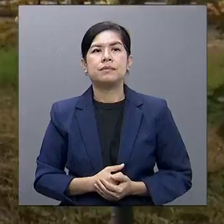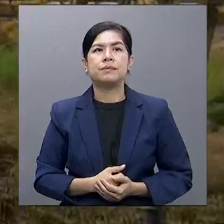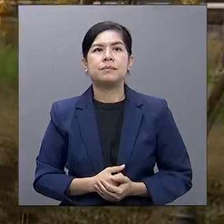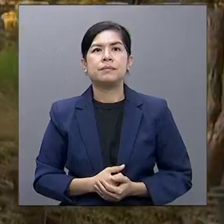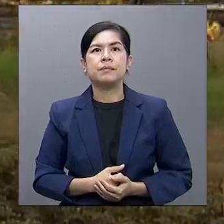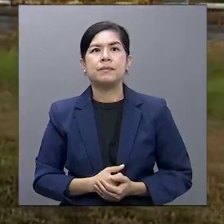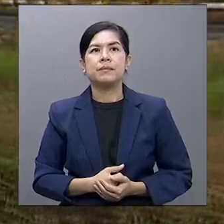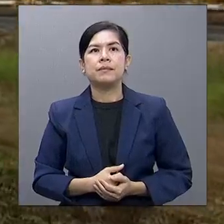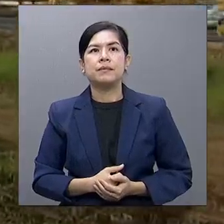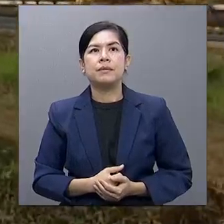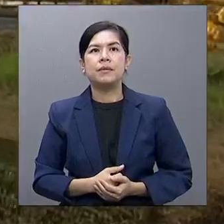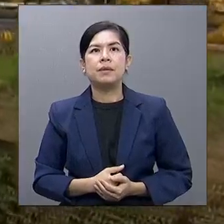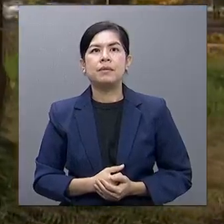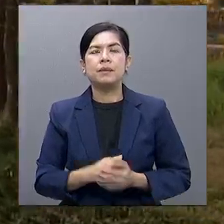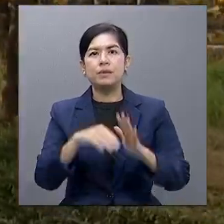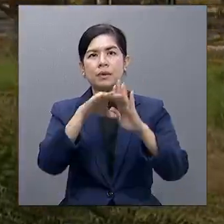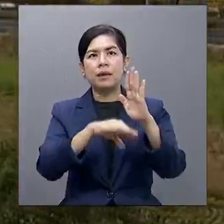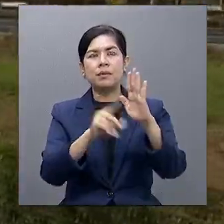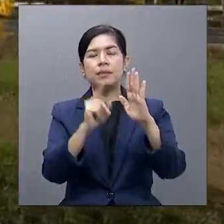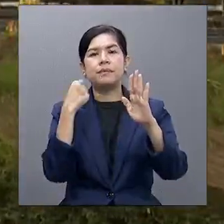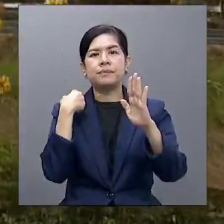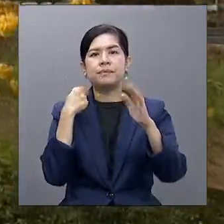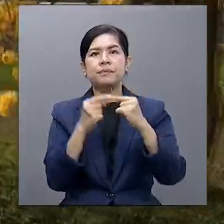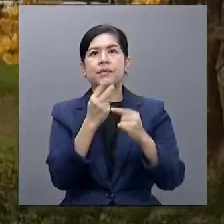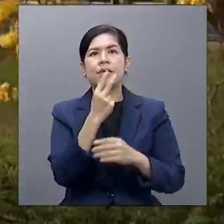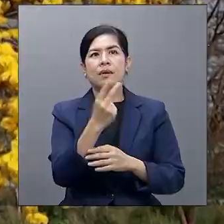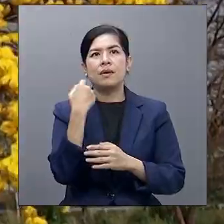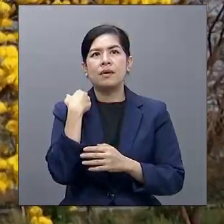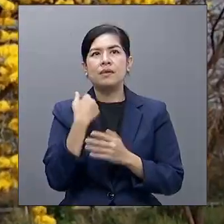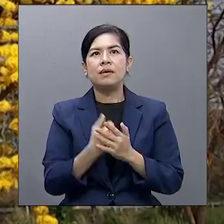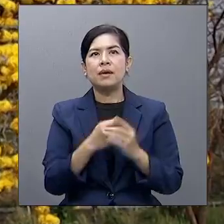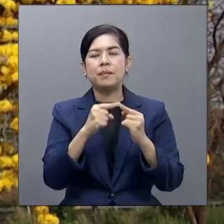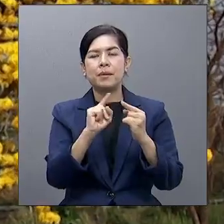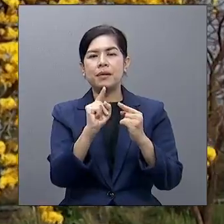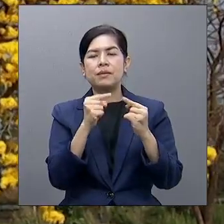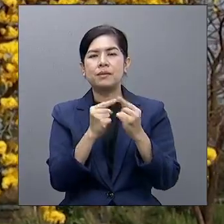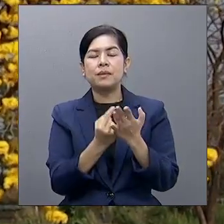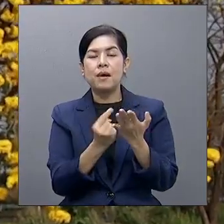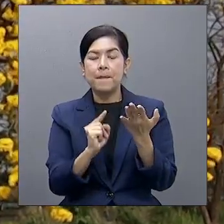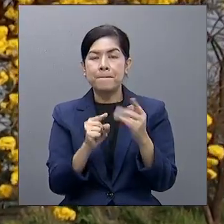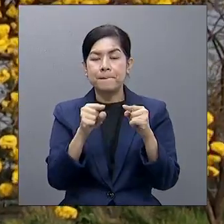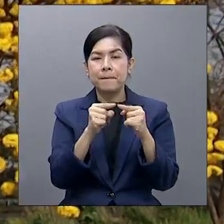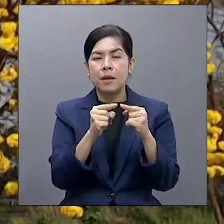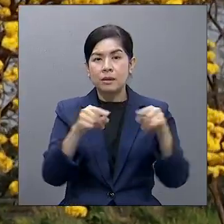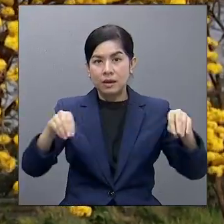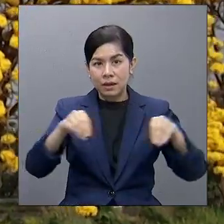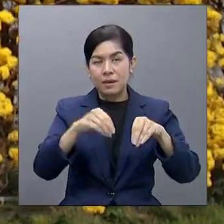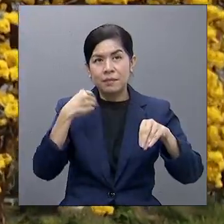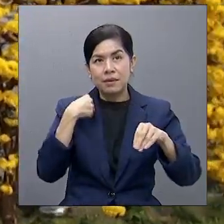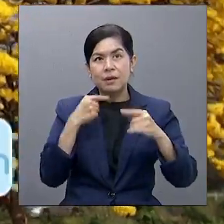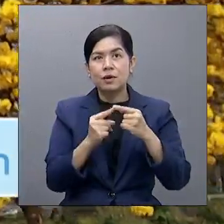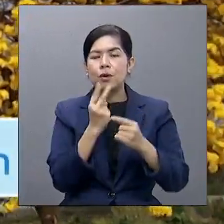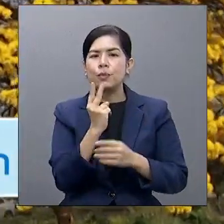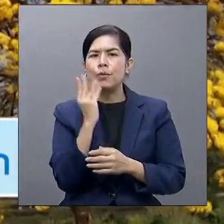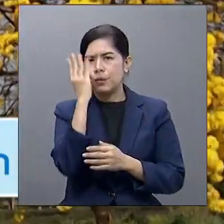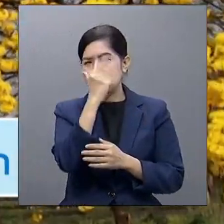โอ้โหสวยนะโอหชนะเลิศค่ะช่วงฤดูหนาวแล้วกำลังจะผลัดฤดูกาลเข้าสู่ฤดูร้อนปลายเดือนกุมภาพันธ์นี้มีไม้ดอก